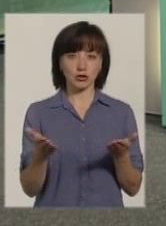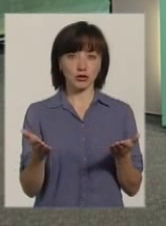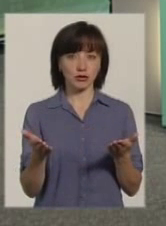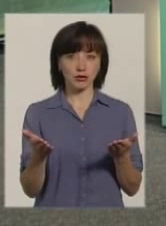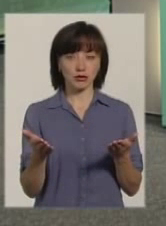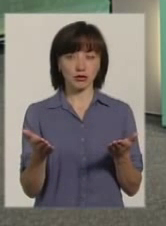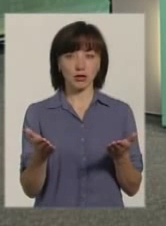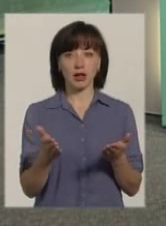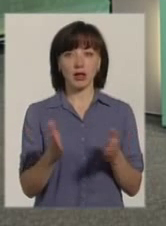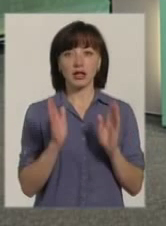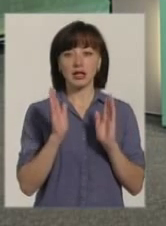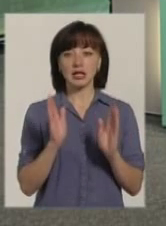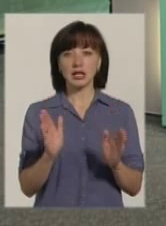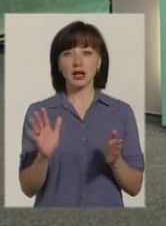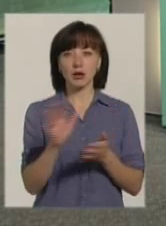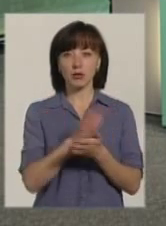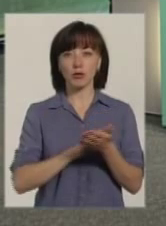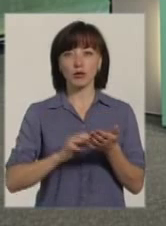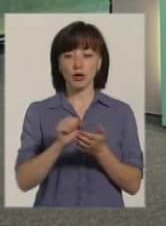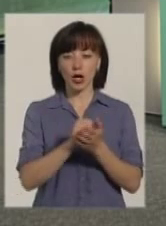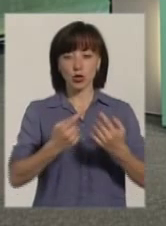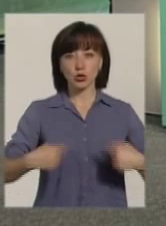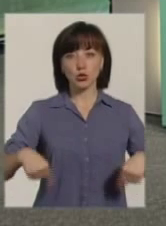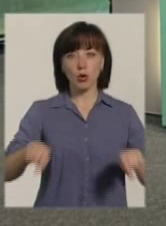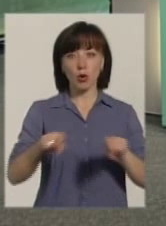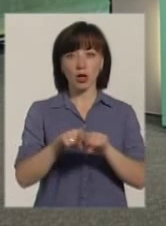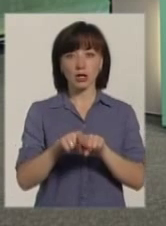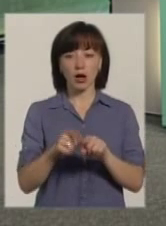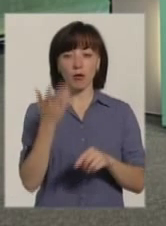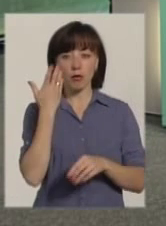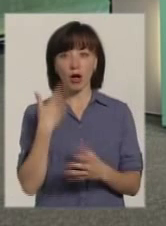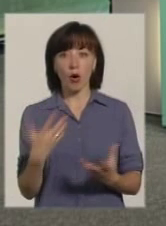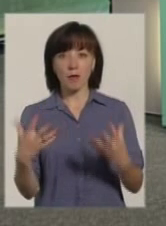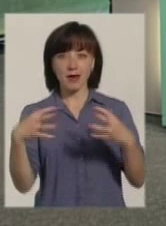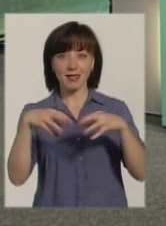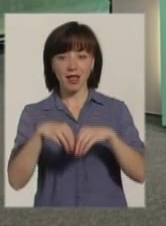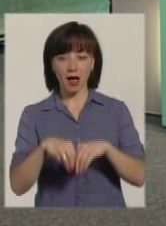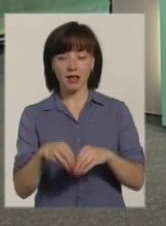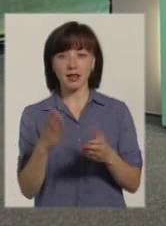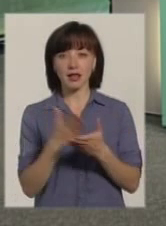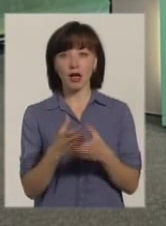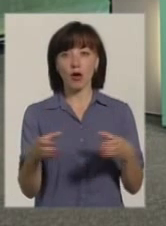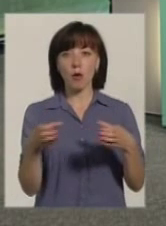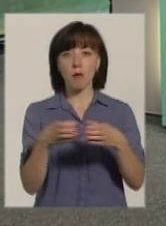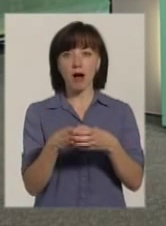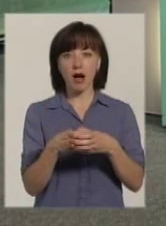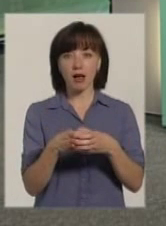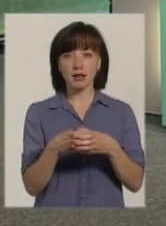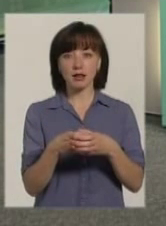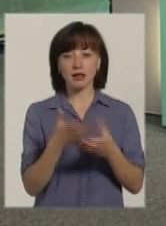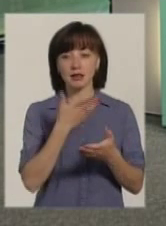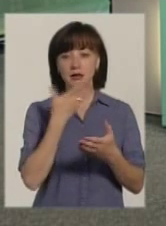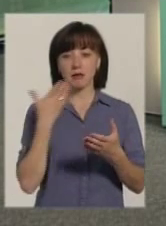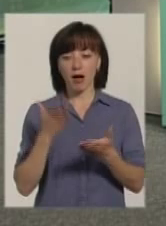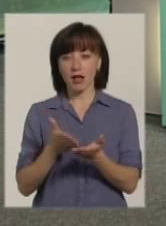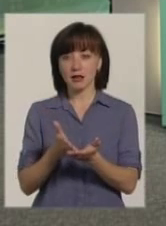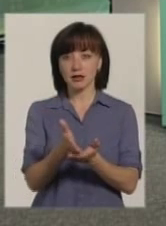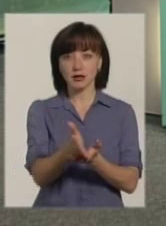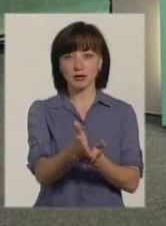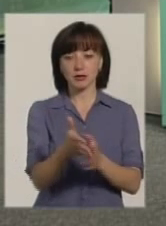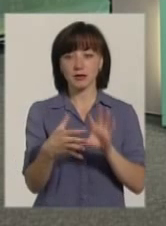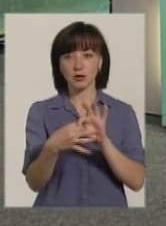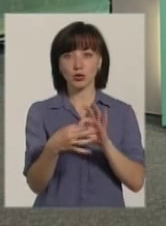не тільки оці глухі зони, які при об'єднанні, що є громада, в якої немає сполучення до обласного чи районного центру,